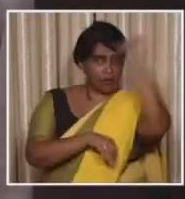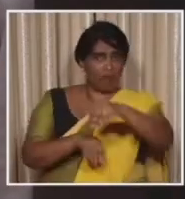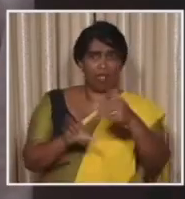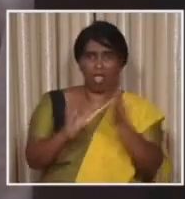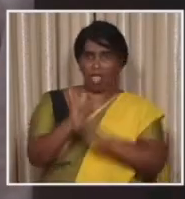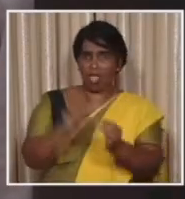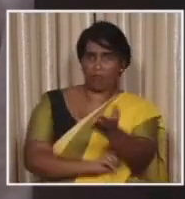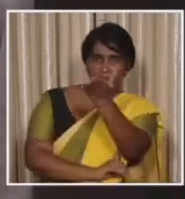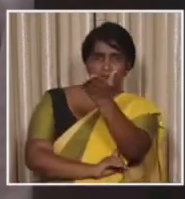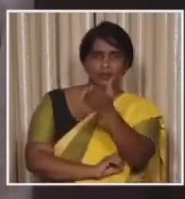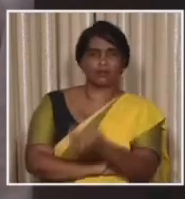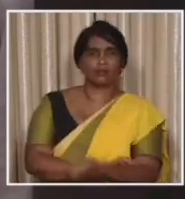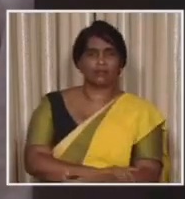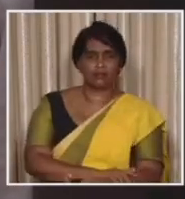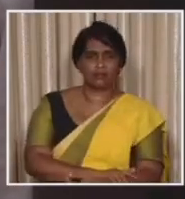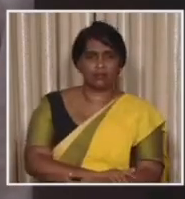ඇමතිවරේ.